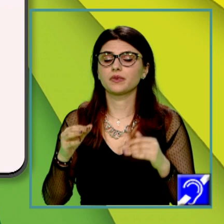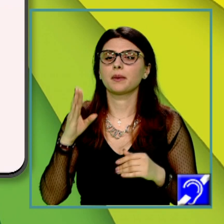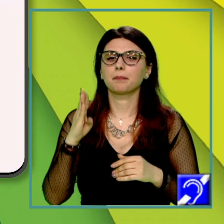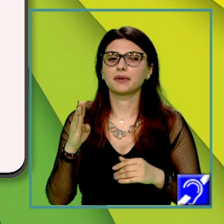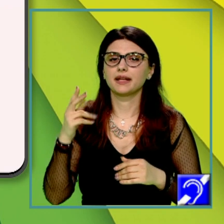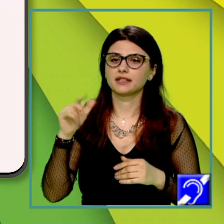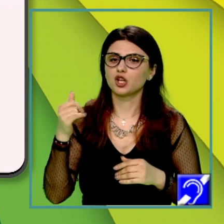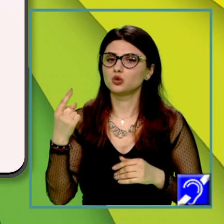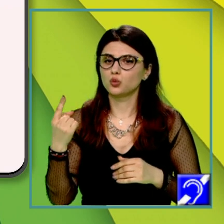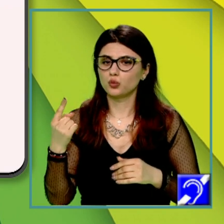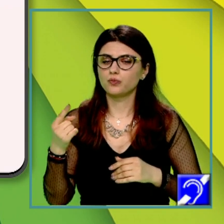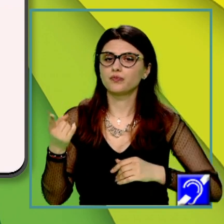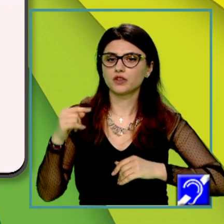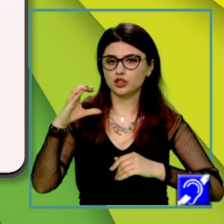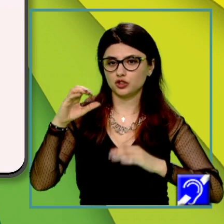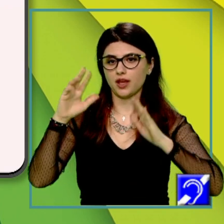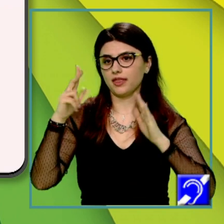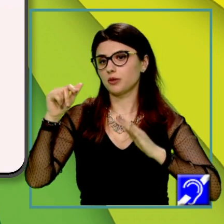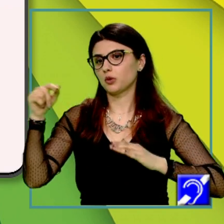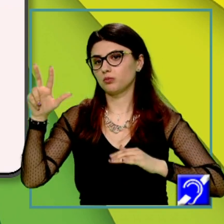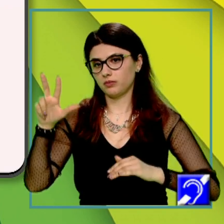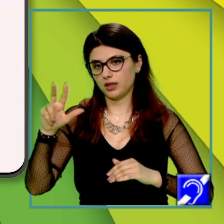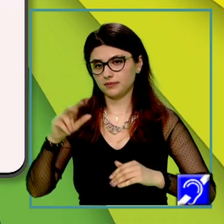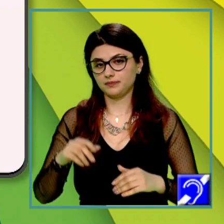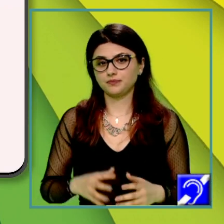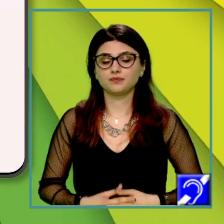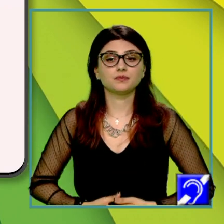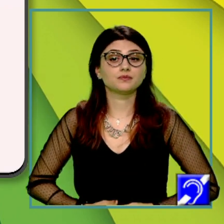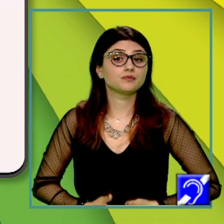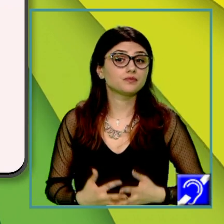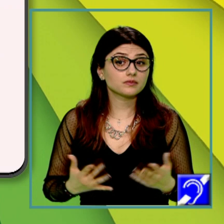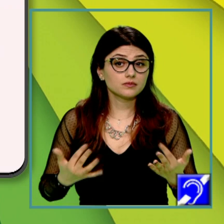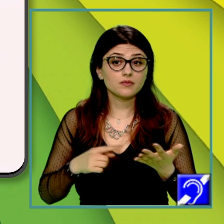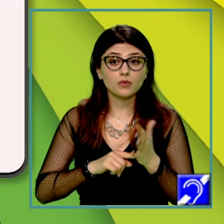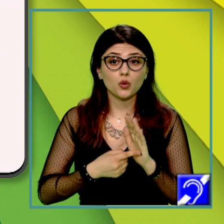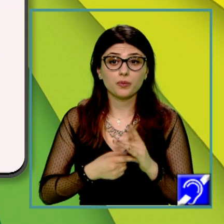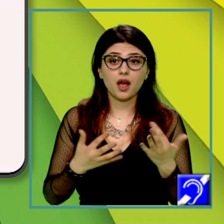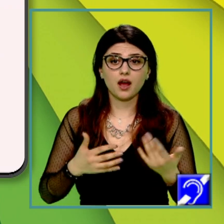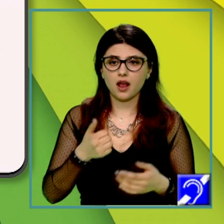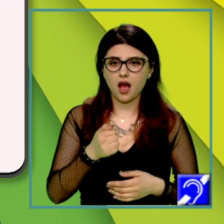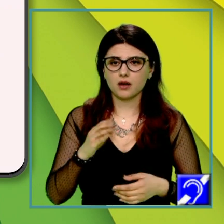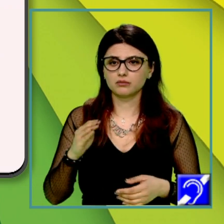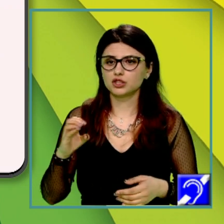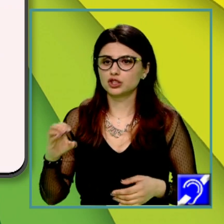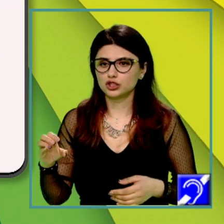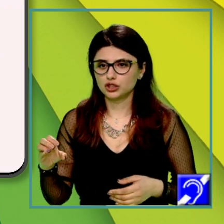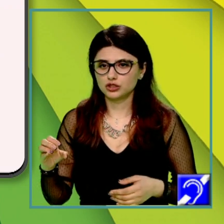coordonate trei unu și c de coordonate 3 minus 3 Calculați aria triunghiului ABC